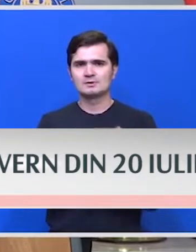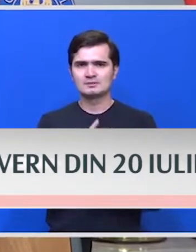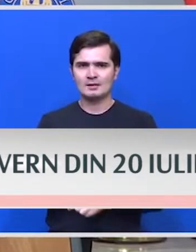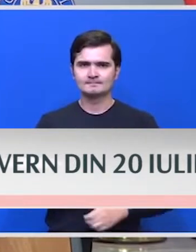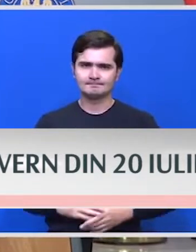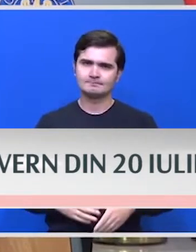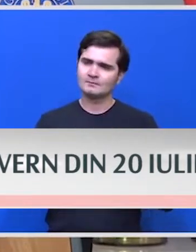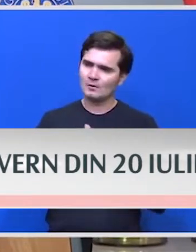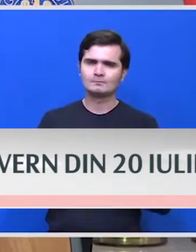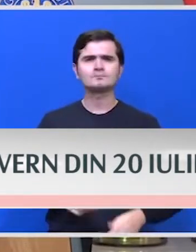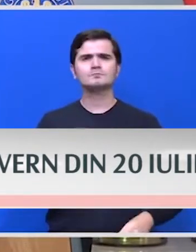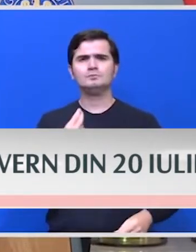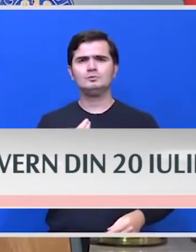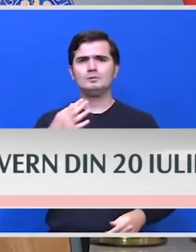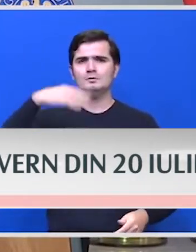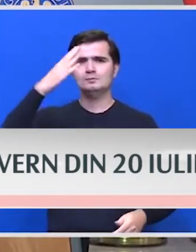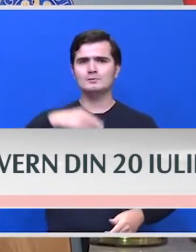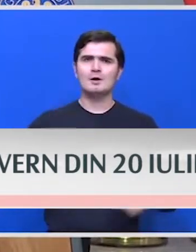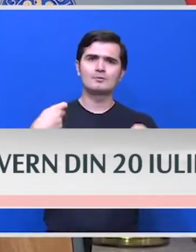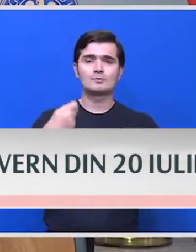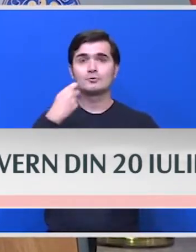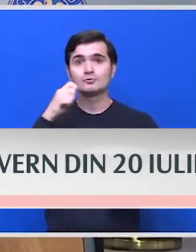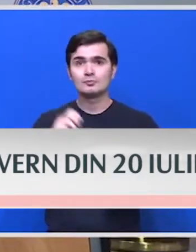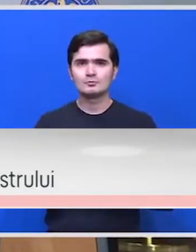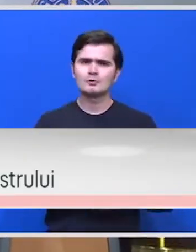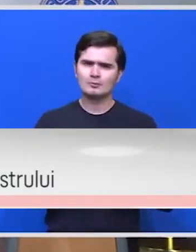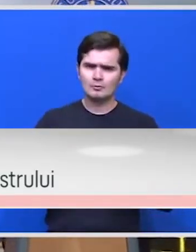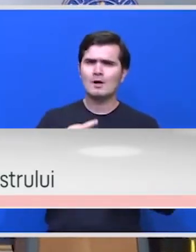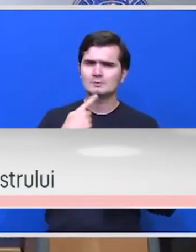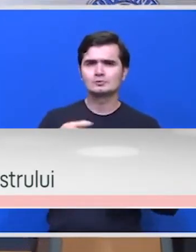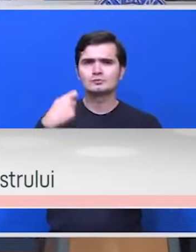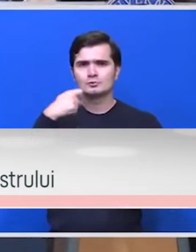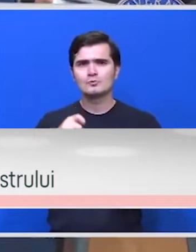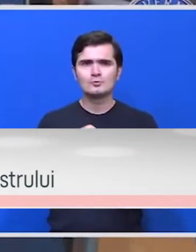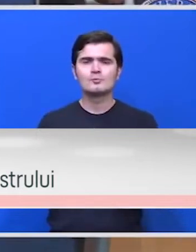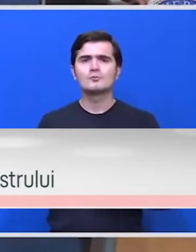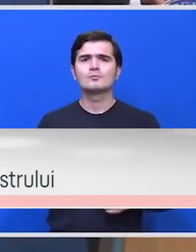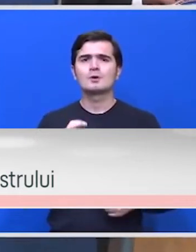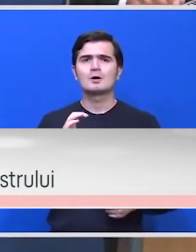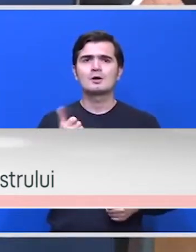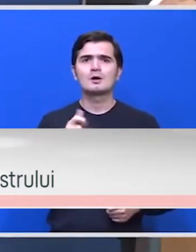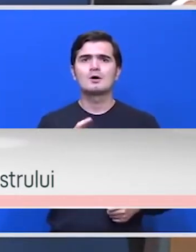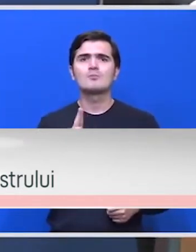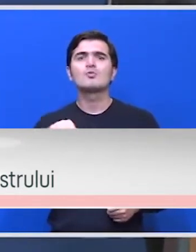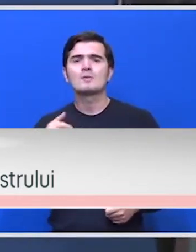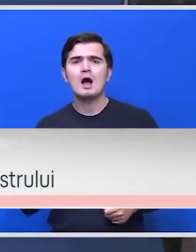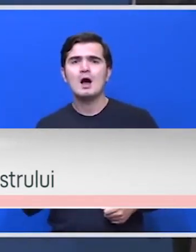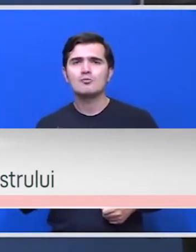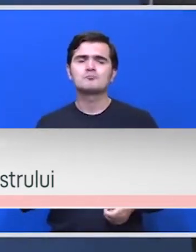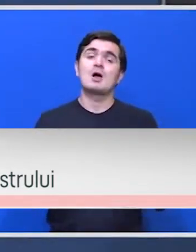rog. Bună ziua, doamnelor și domnilor! Așa cum spunea și domnul Cărbunaru, astăzi vă voi da câteva detalii